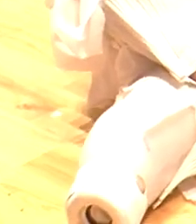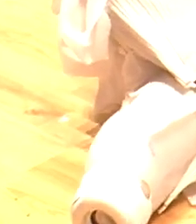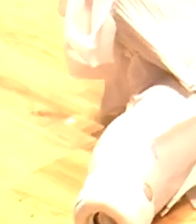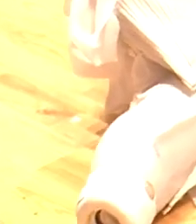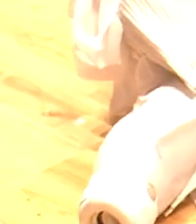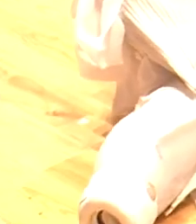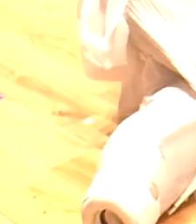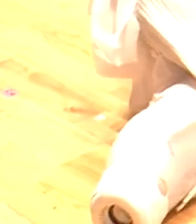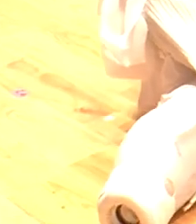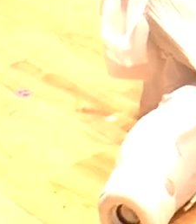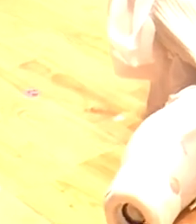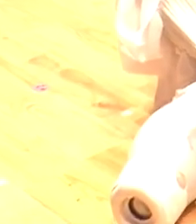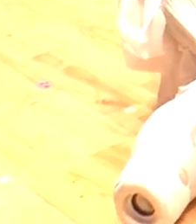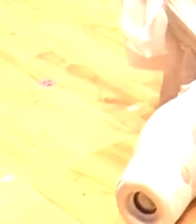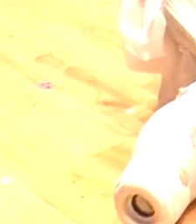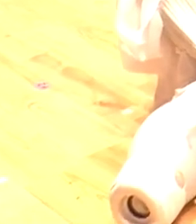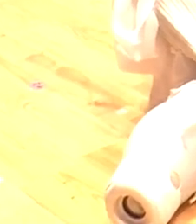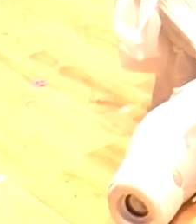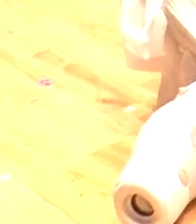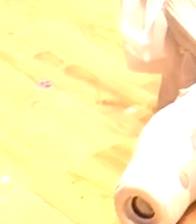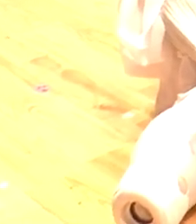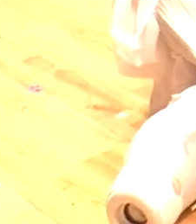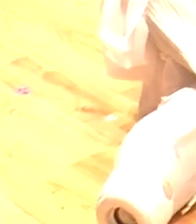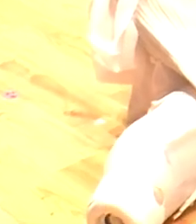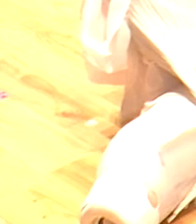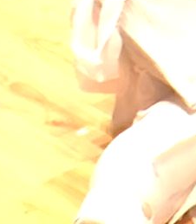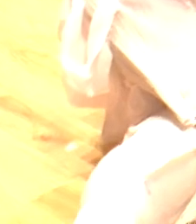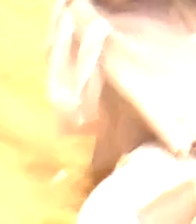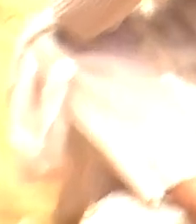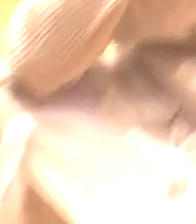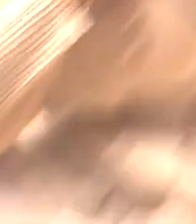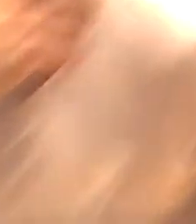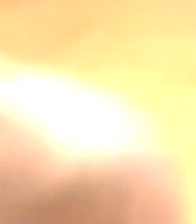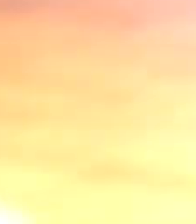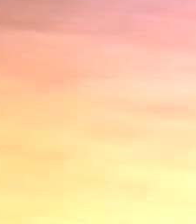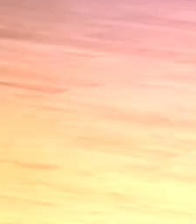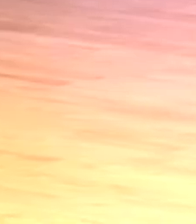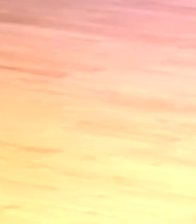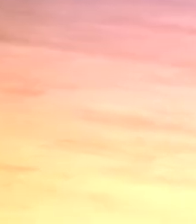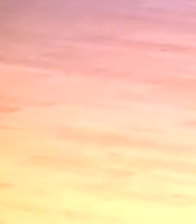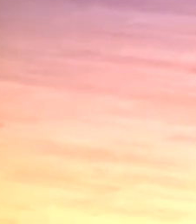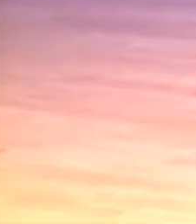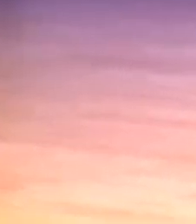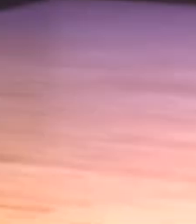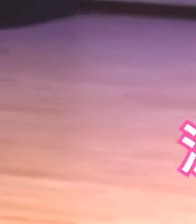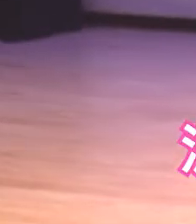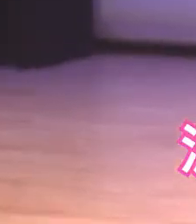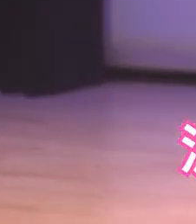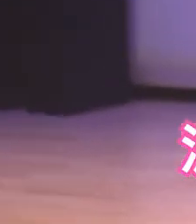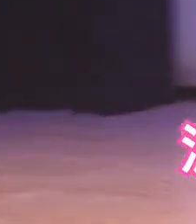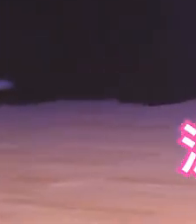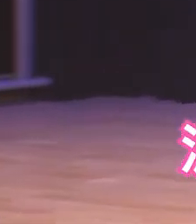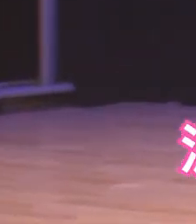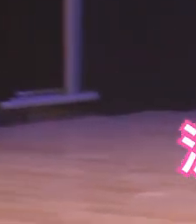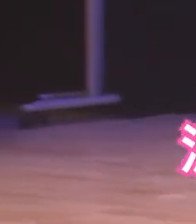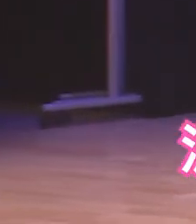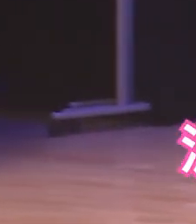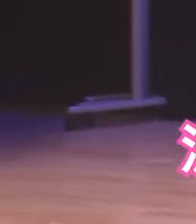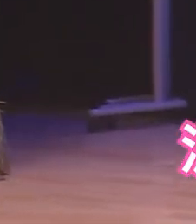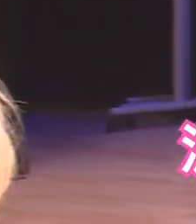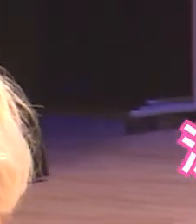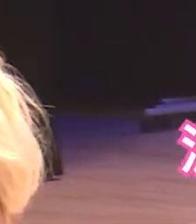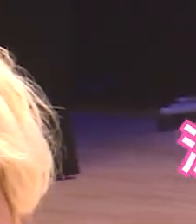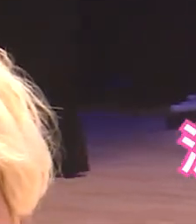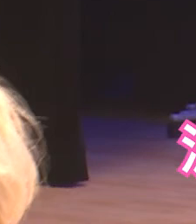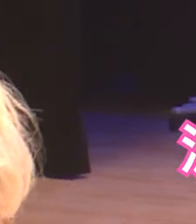結構のイベント全体としてはどうでしたかなんかなきゃだわけですたくさんの人に見ていただけたんじゃない